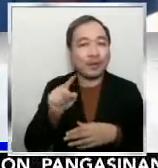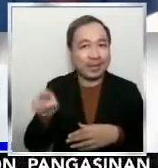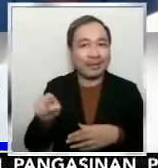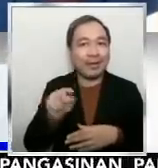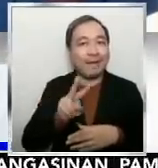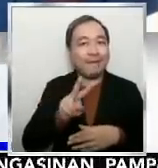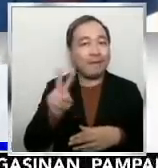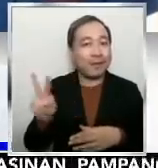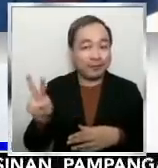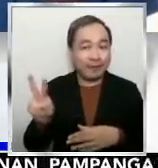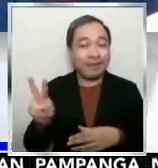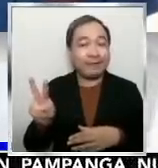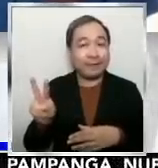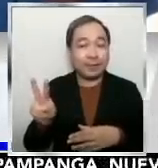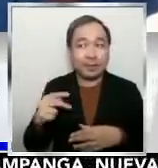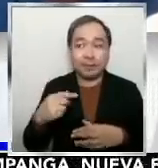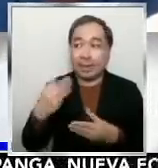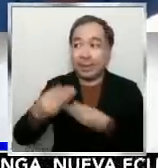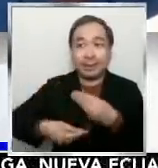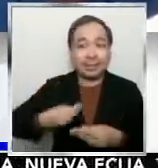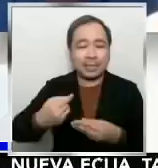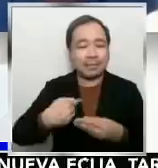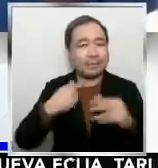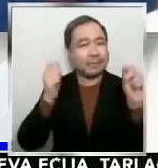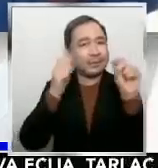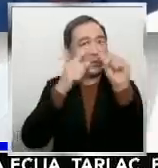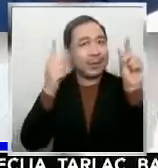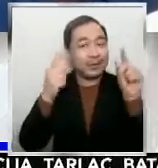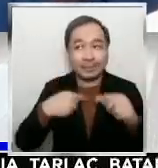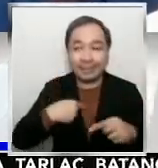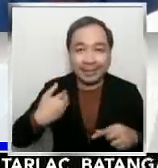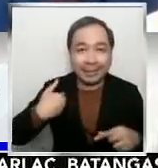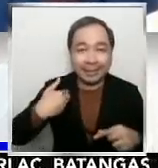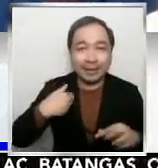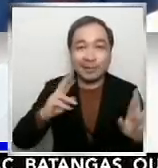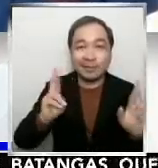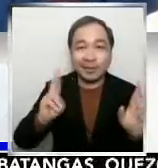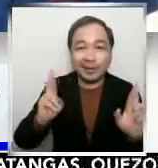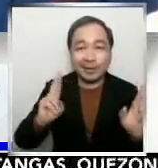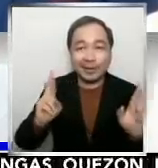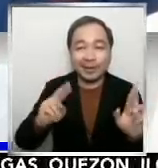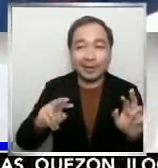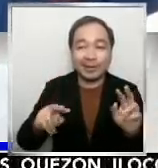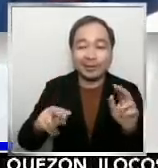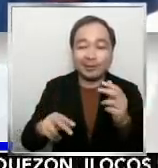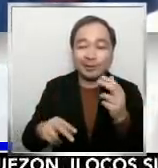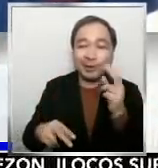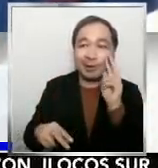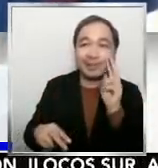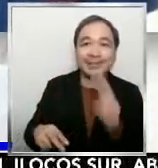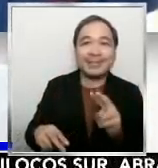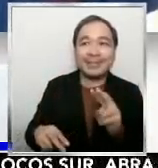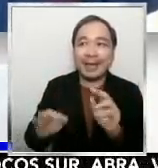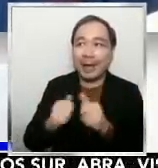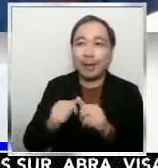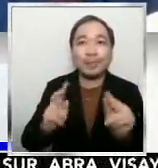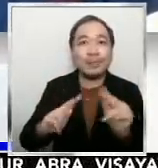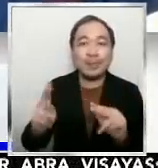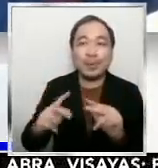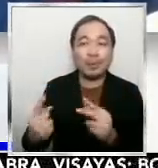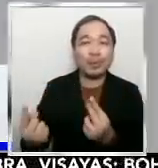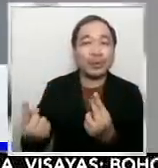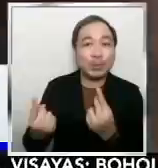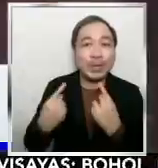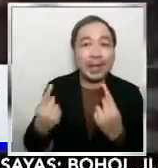nagulat ako eh. Parang hindi pa ako ready na makita yung mga reaksyon ng mga tao kasi sobrang excited din talaga